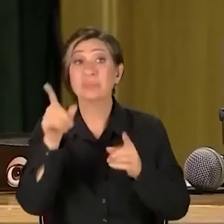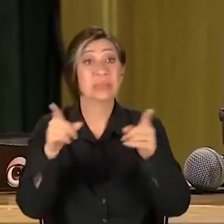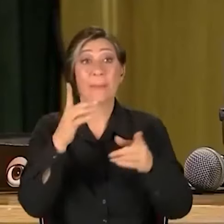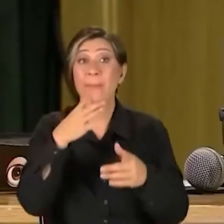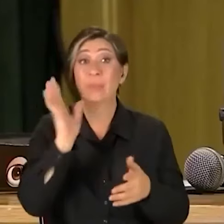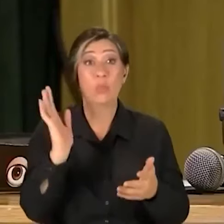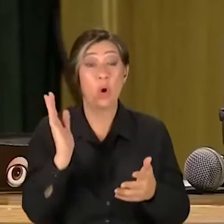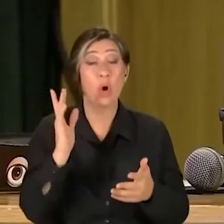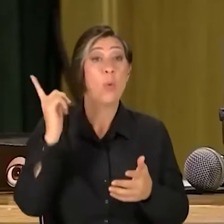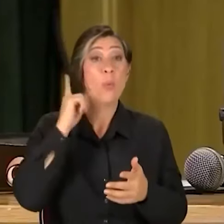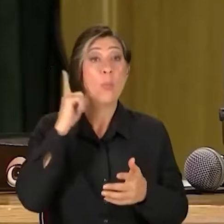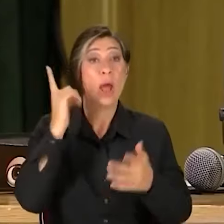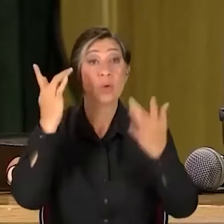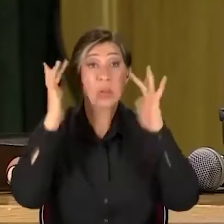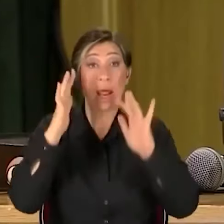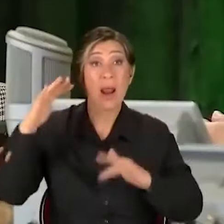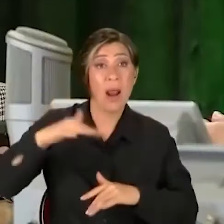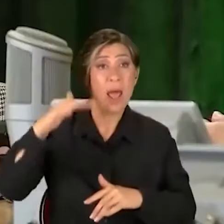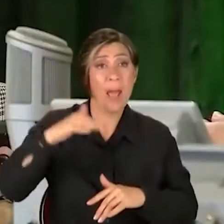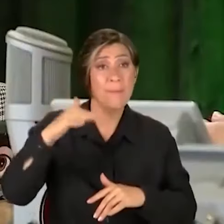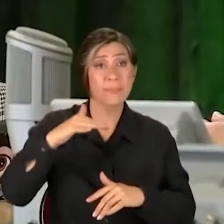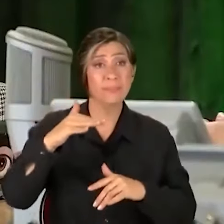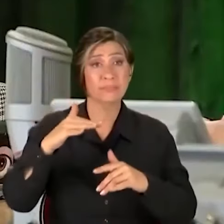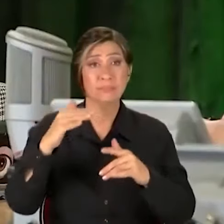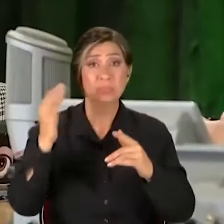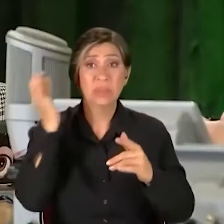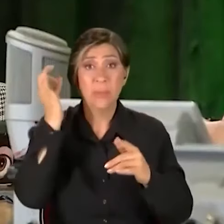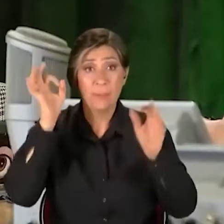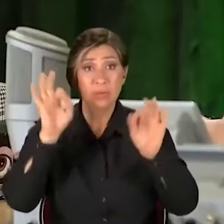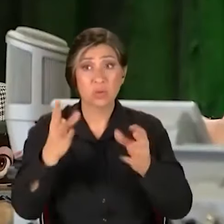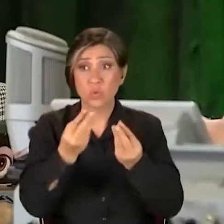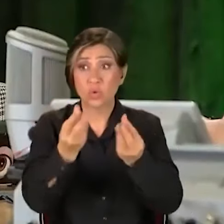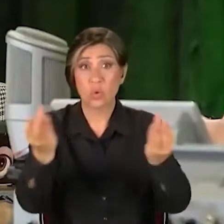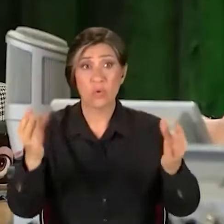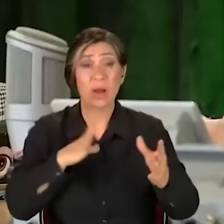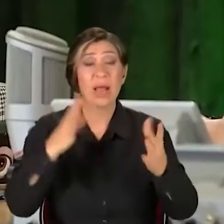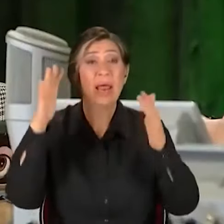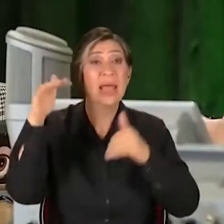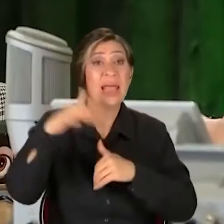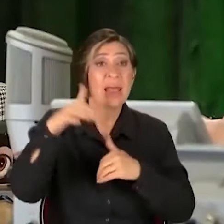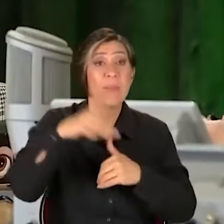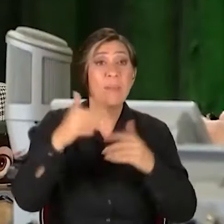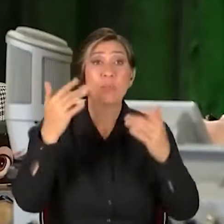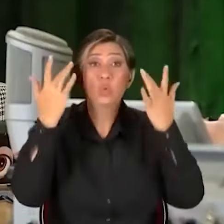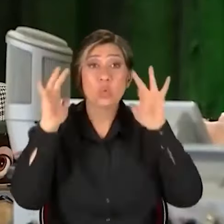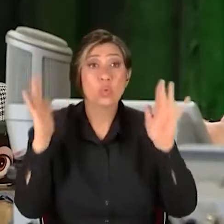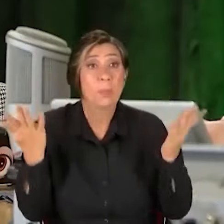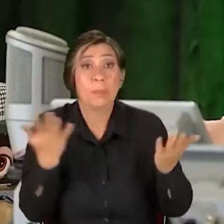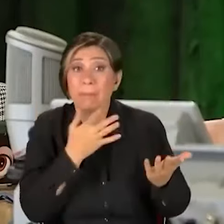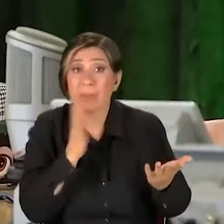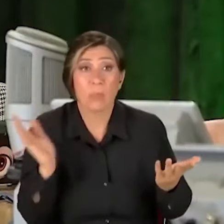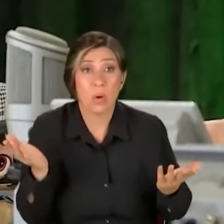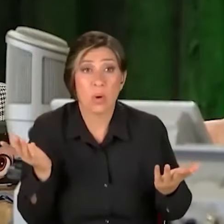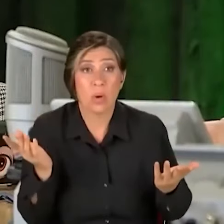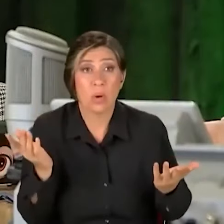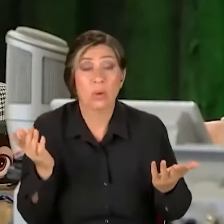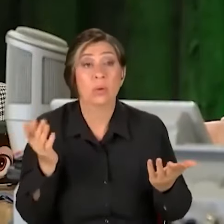Popüler kültürden rap müzik dinlemeye başlayan çok büyük bir yığın var. Bu insanlar rap kültürünü bile, yani hip hop kültürünü bile bilmiyorlar. Rap'in ne olduğunu